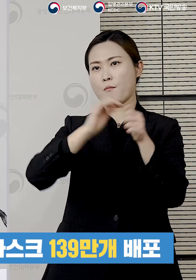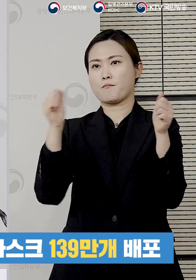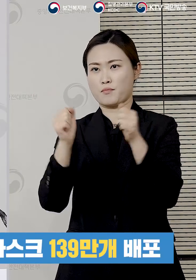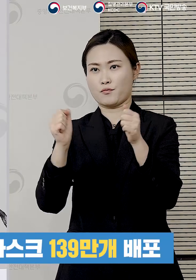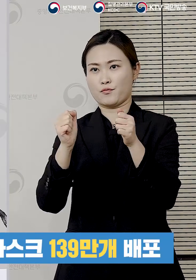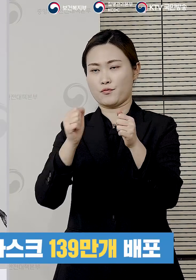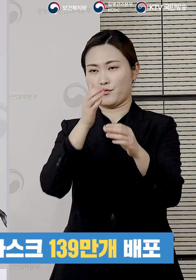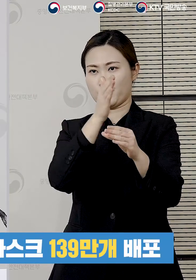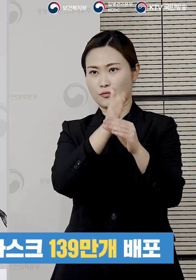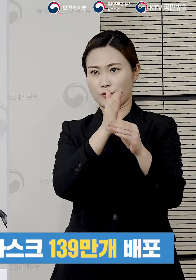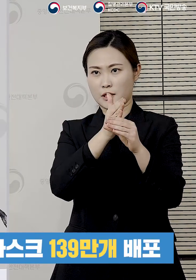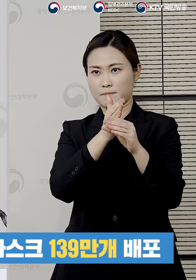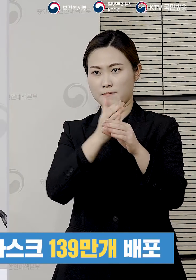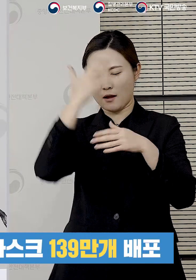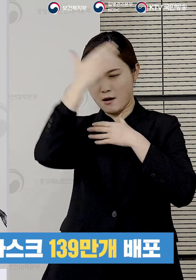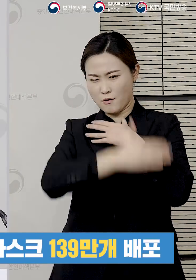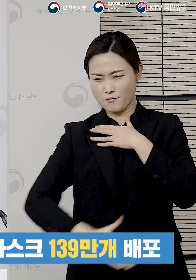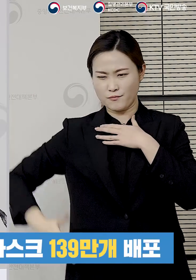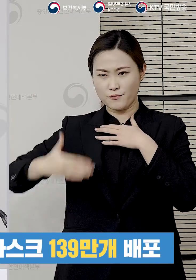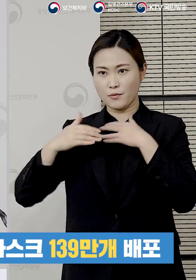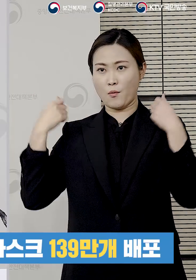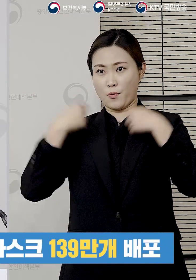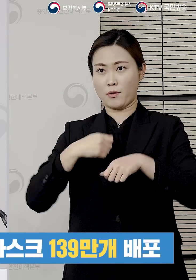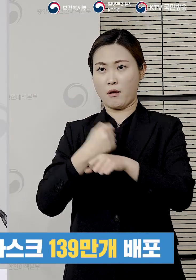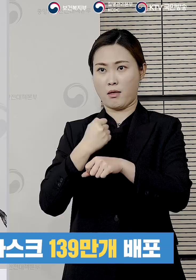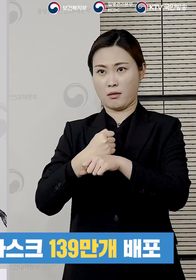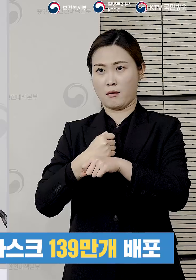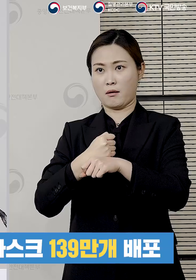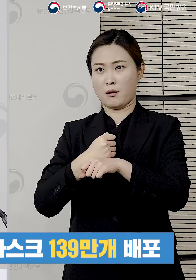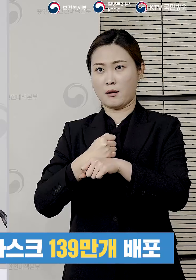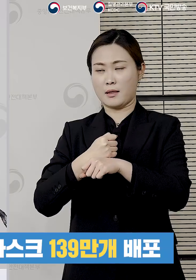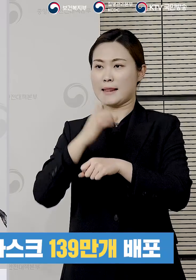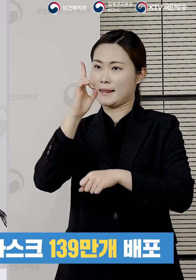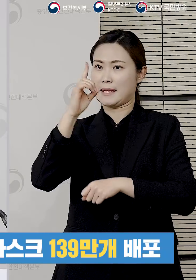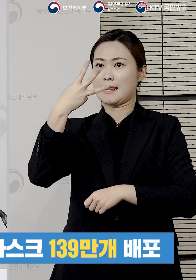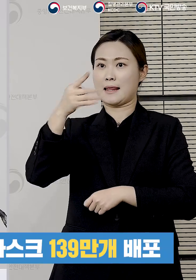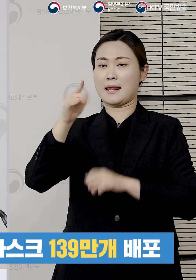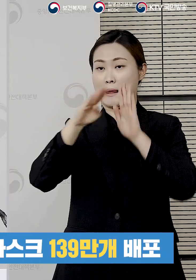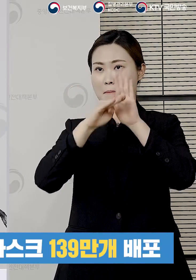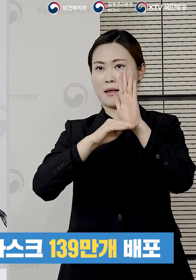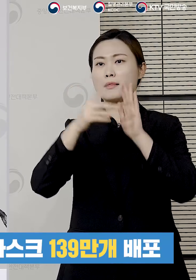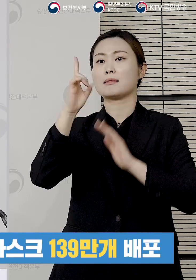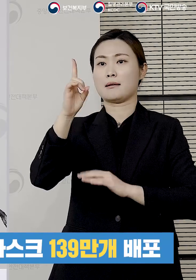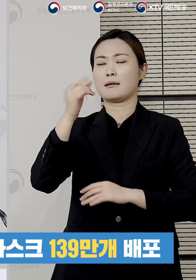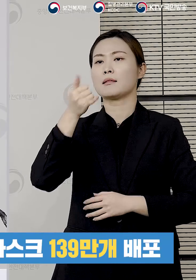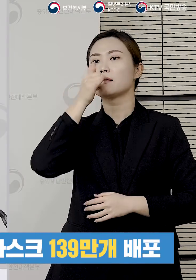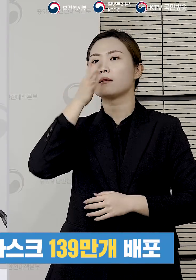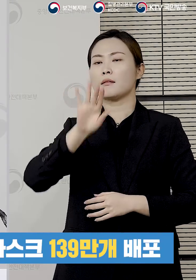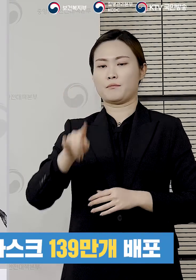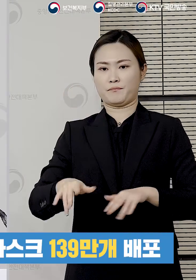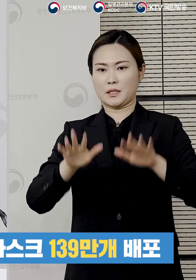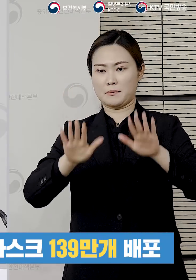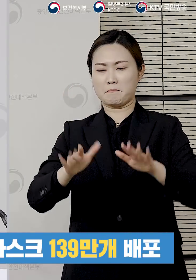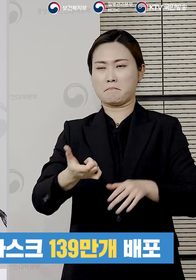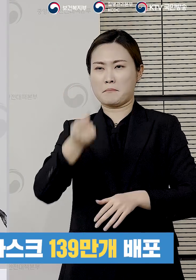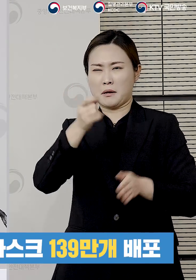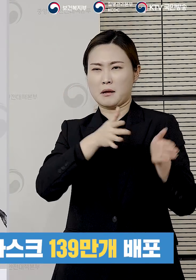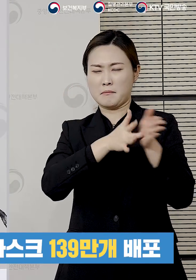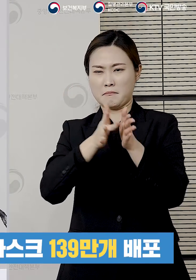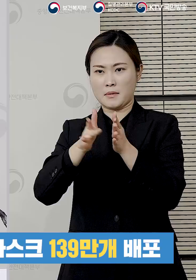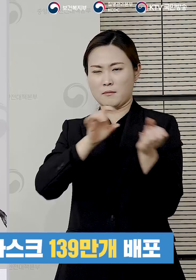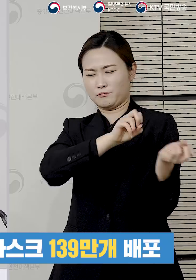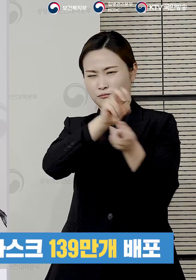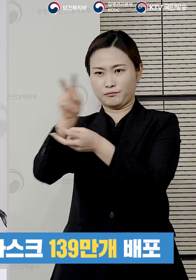중심으로 전신보호구 레벨 D가 되겠습니다. 방역용 마스크 등을 의료 현장에 신속히